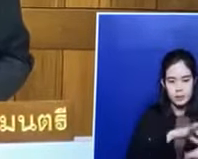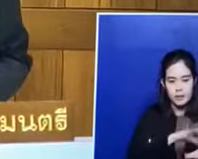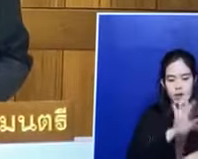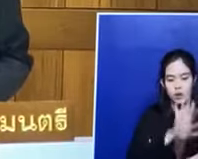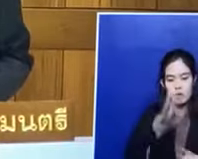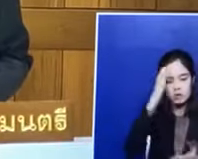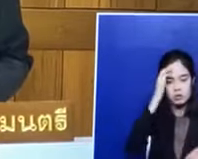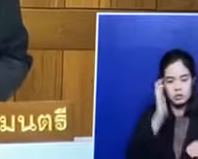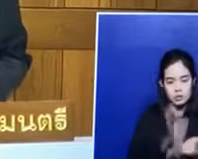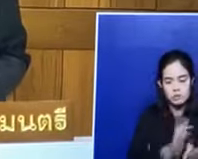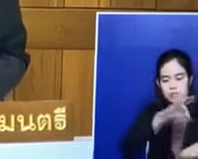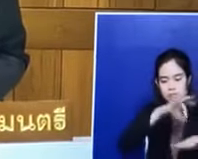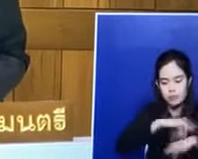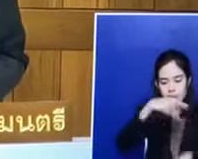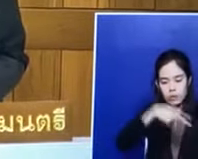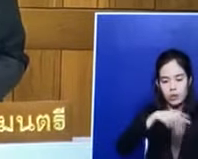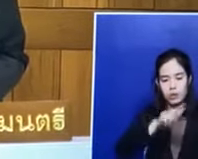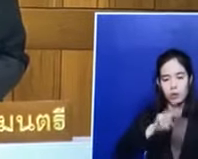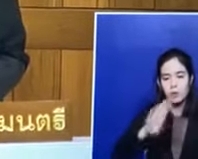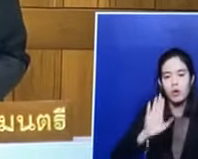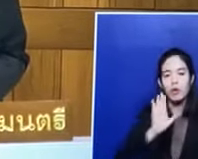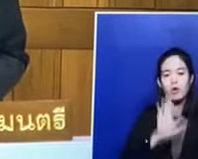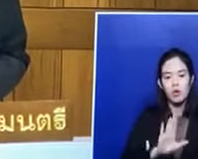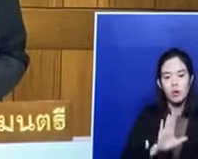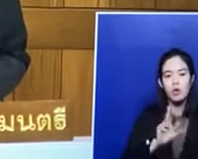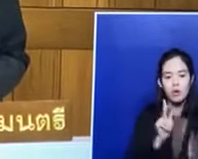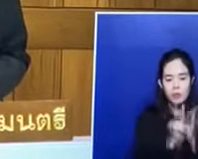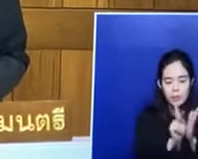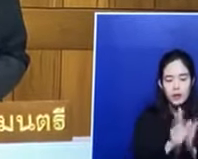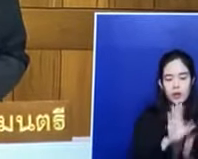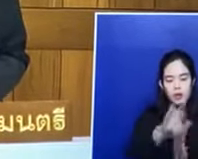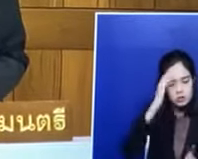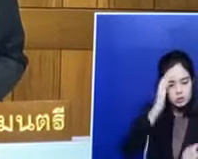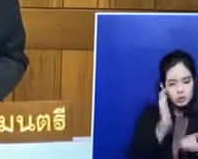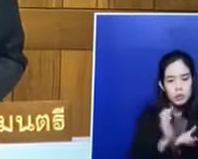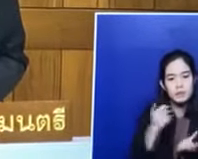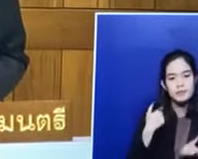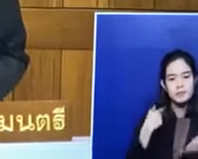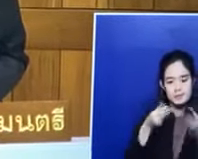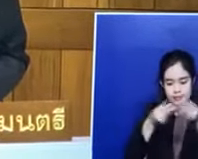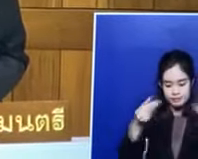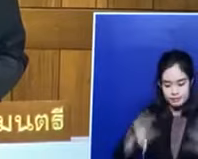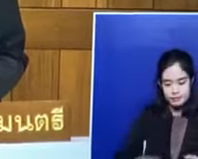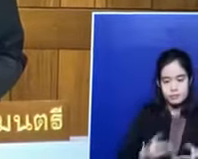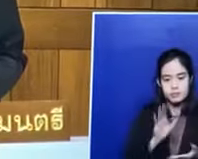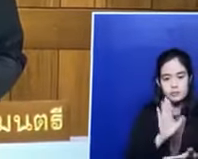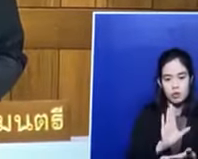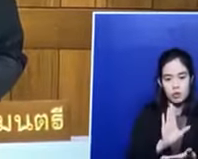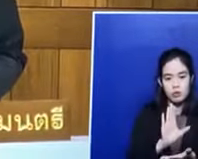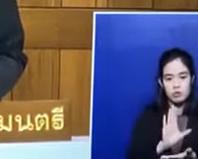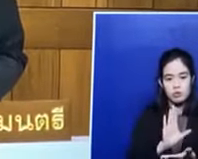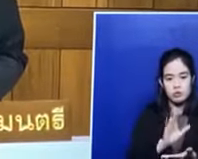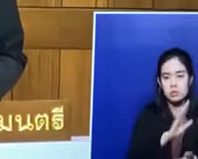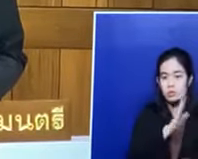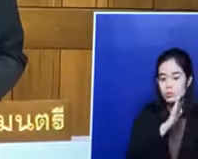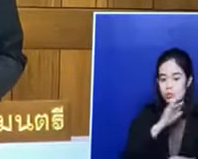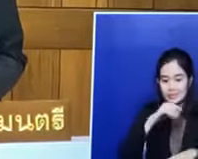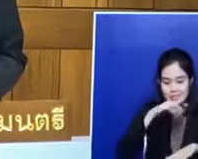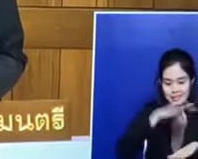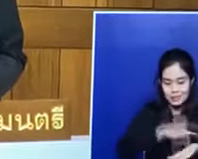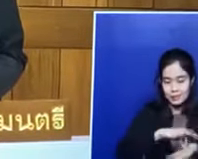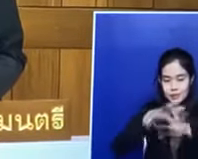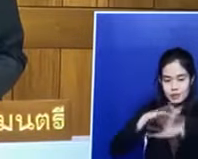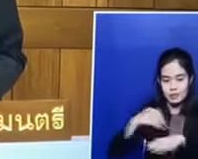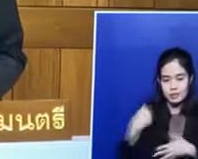ายมีพ.ร.ตำรวจนะครับอยู่หลายฉบับที่เกี่ยวข้องนะครับการแต่งตั้งตำรวจนั้นมันจะมีอยู่3ระดับด้วย